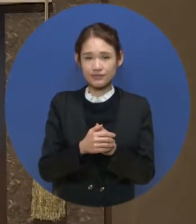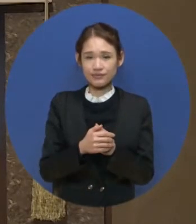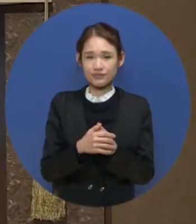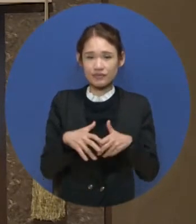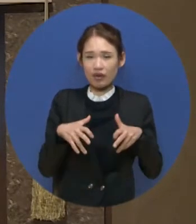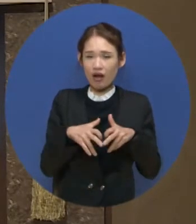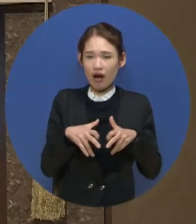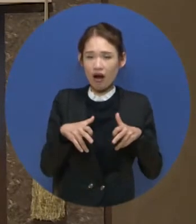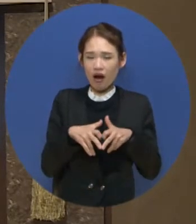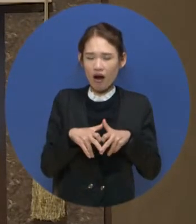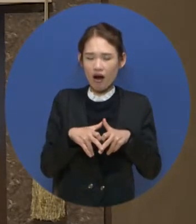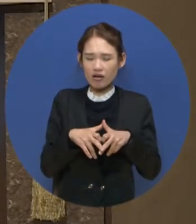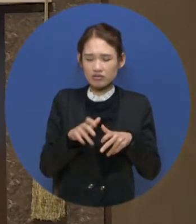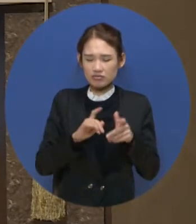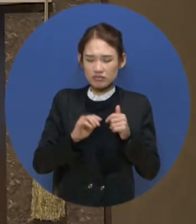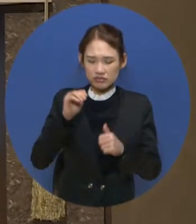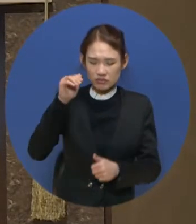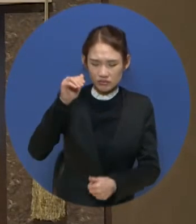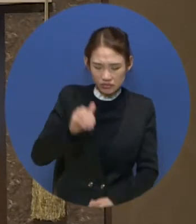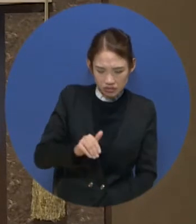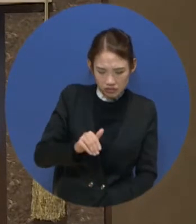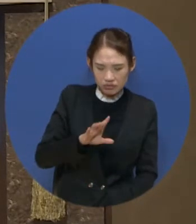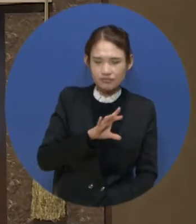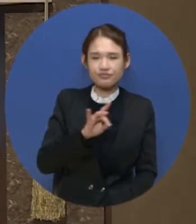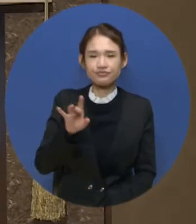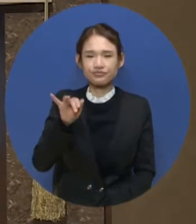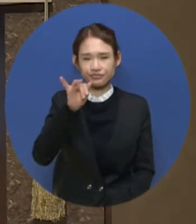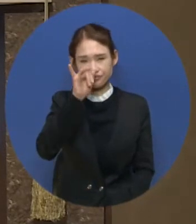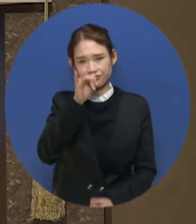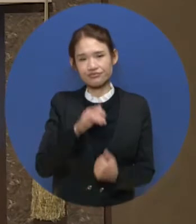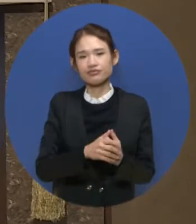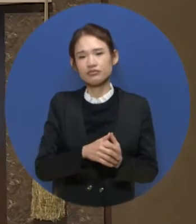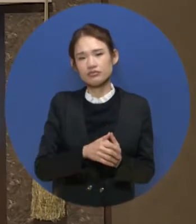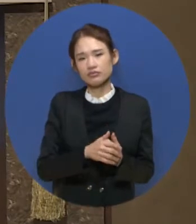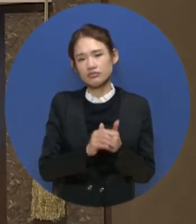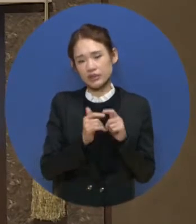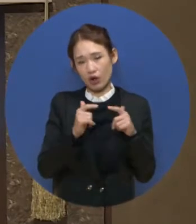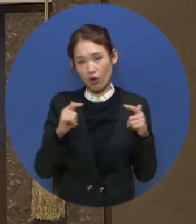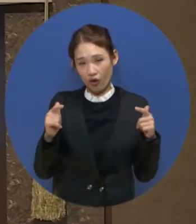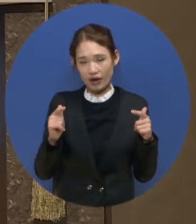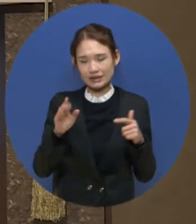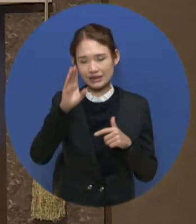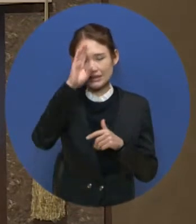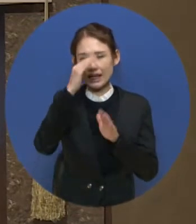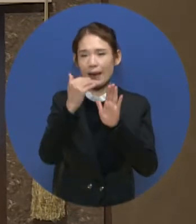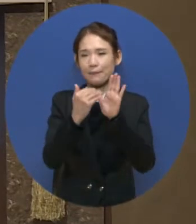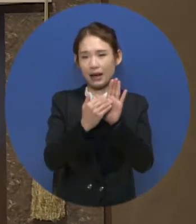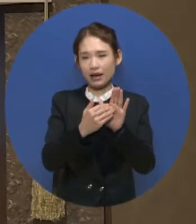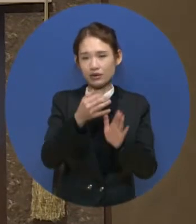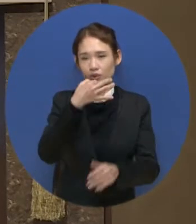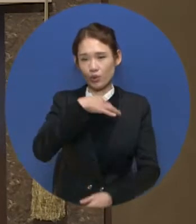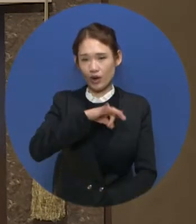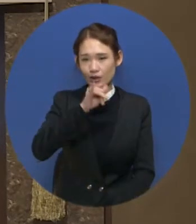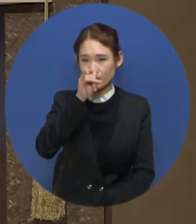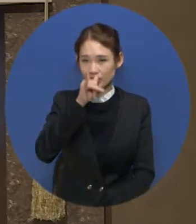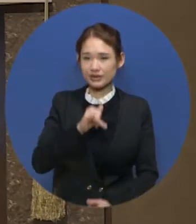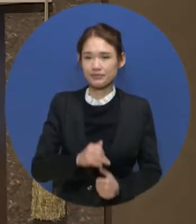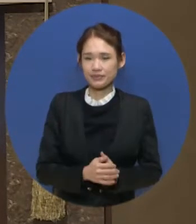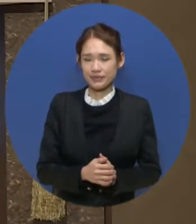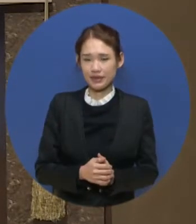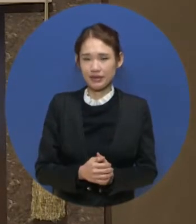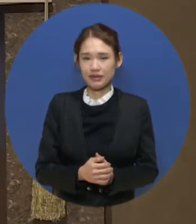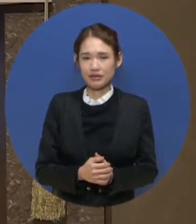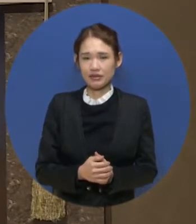이제 장애가 더 나빠지는 경우들이 있을 수 있어요. 그런데 이제 그런 것들을 예방하는 효과도 또 있습니다. 그